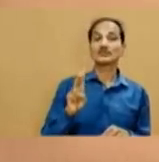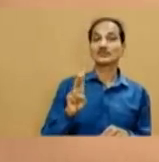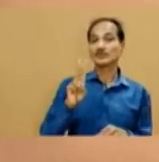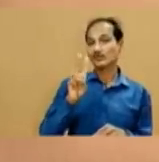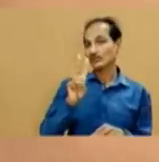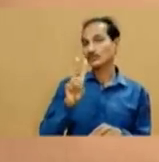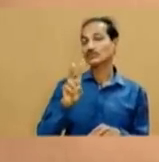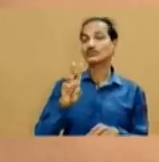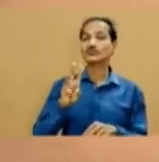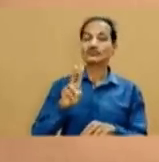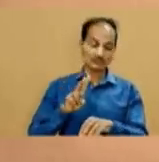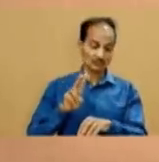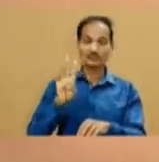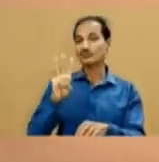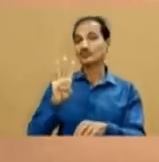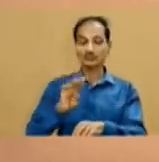रखे